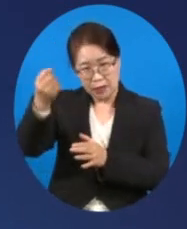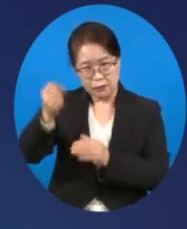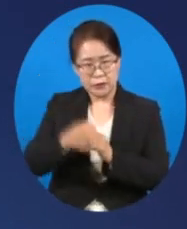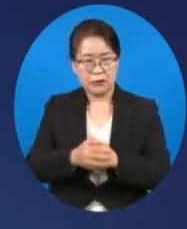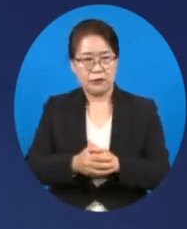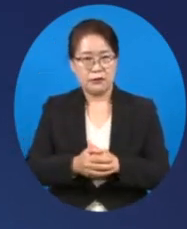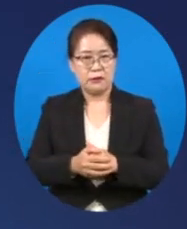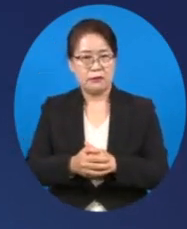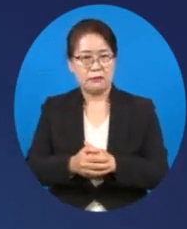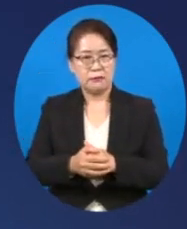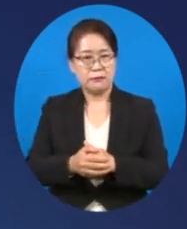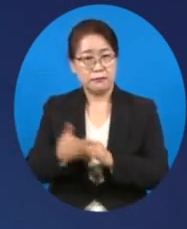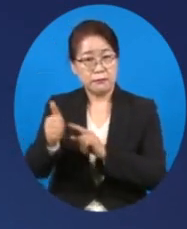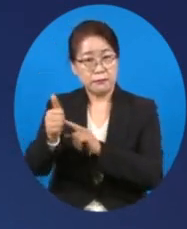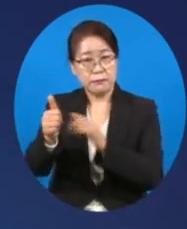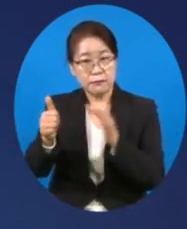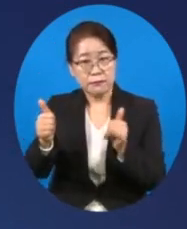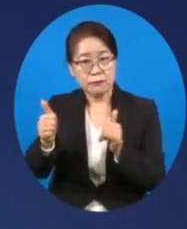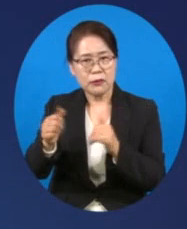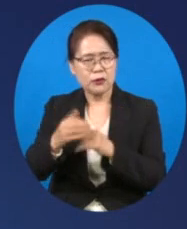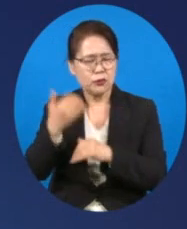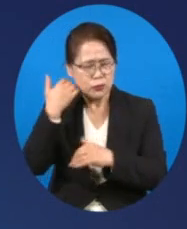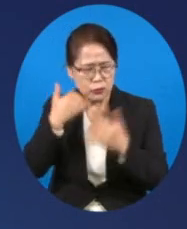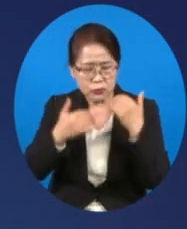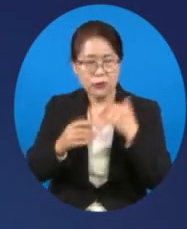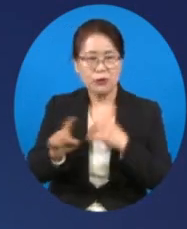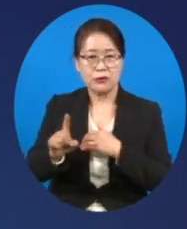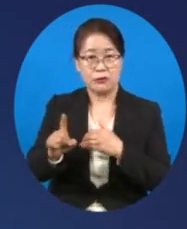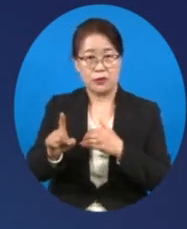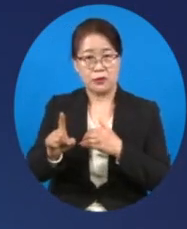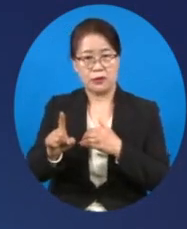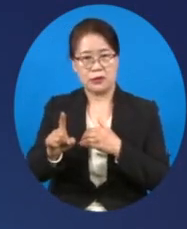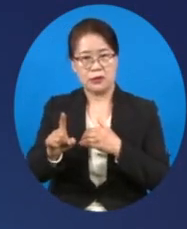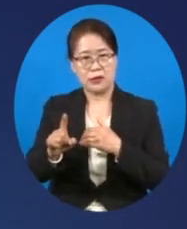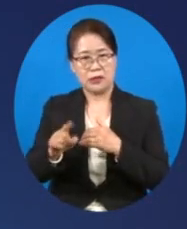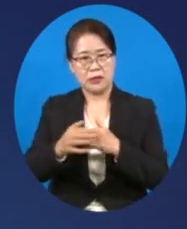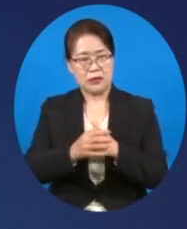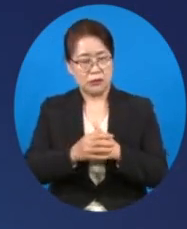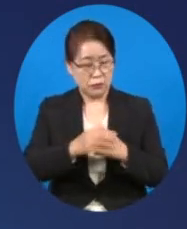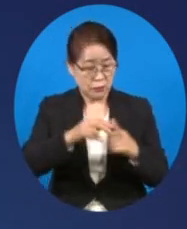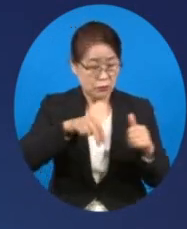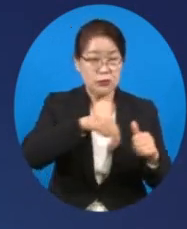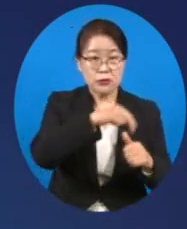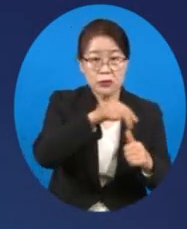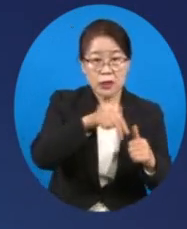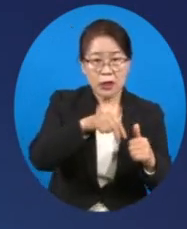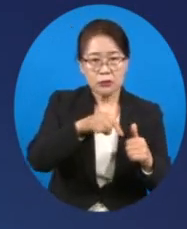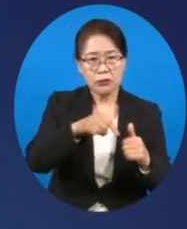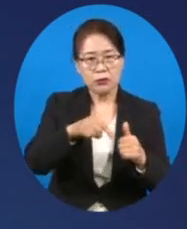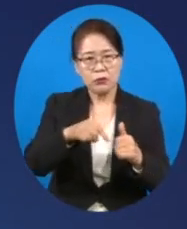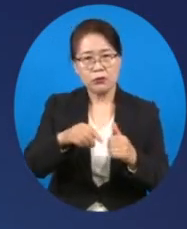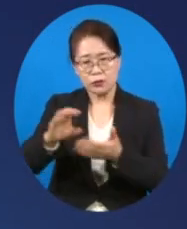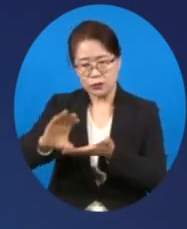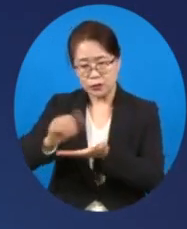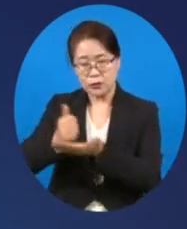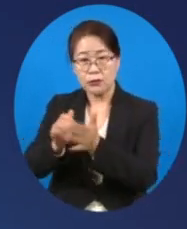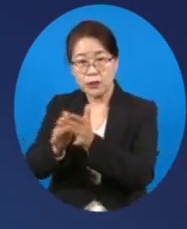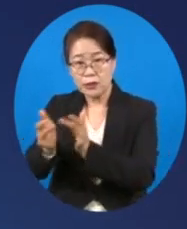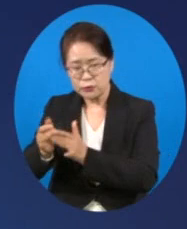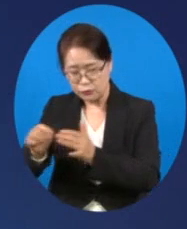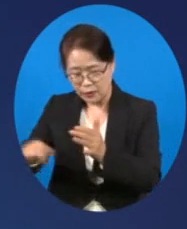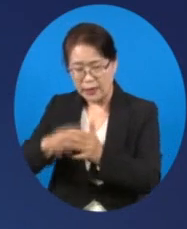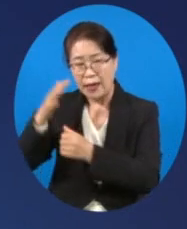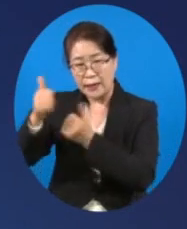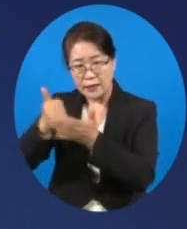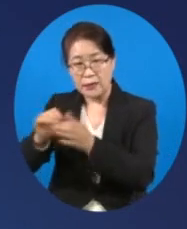바울에게는 무슨 확신이 있었느냐 그 누구도 그 어떤 것도 어떤 상황도 그리스도 예수 안에 있는